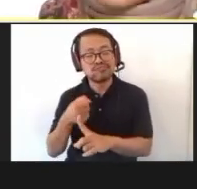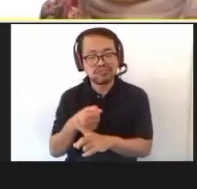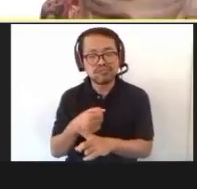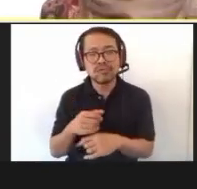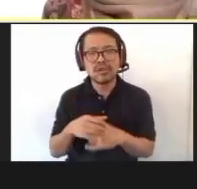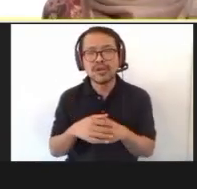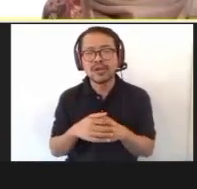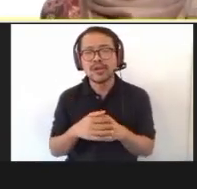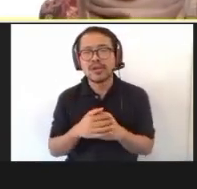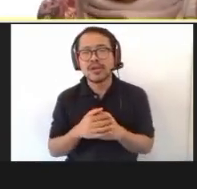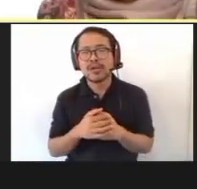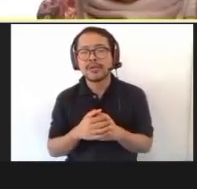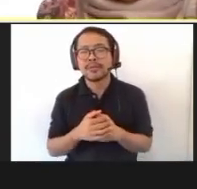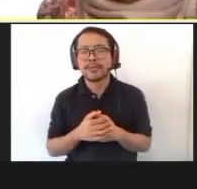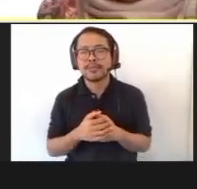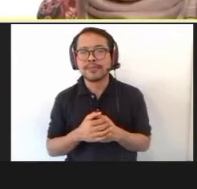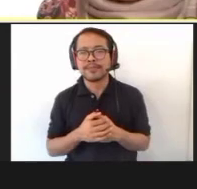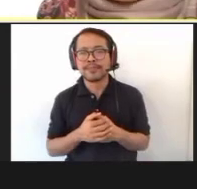memuat